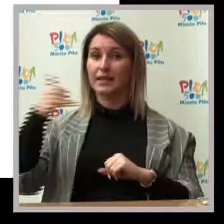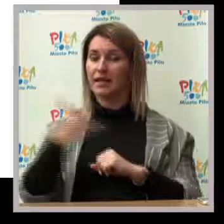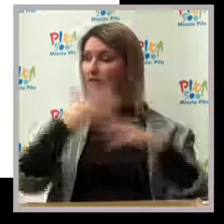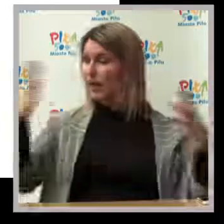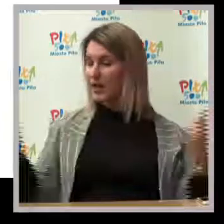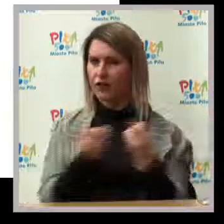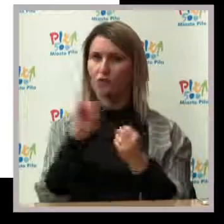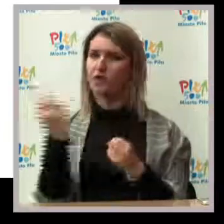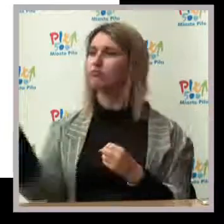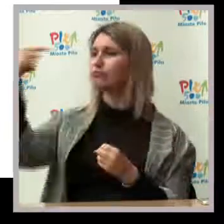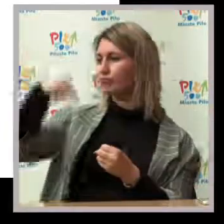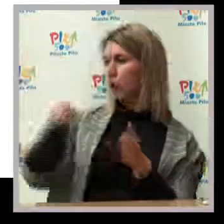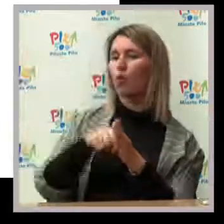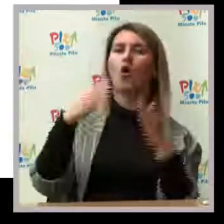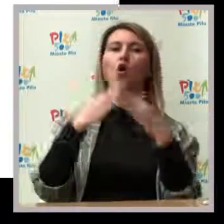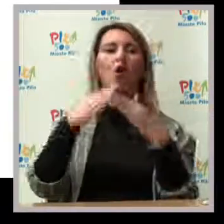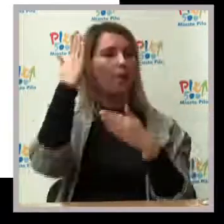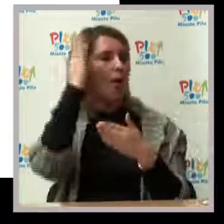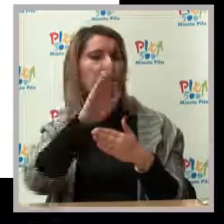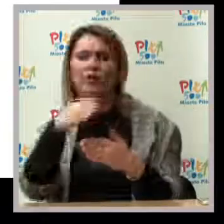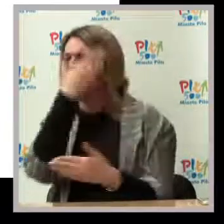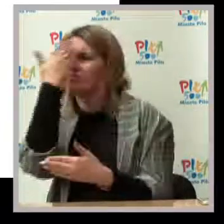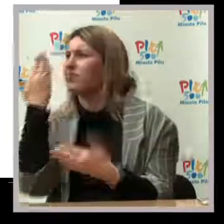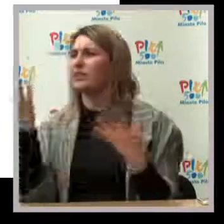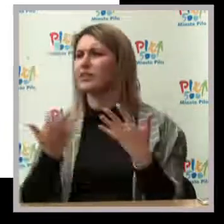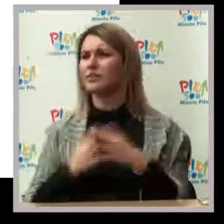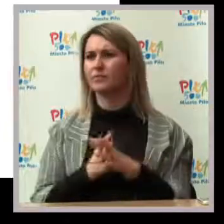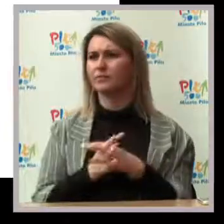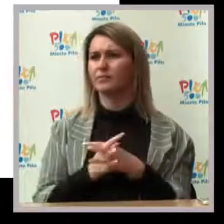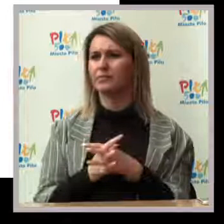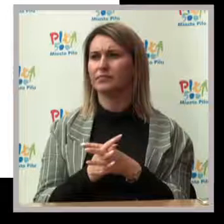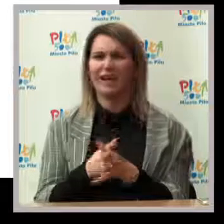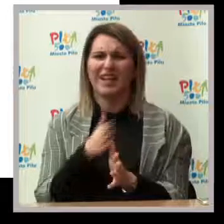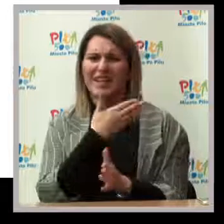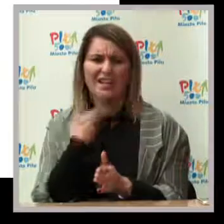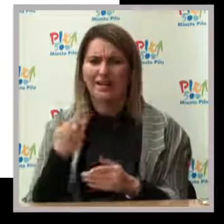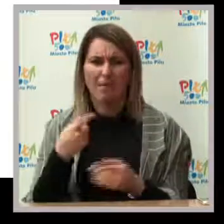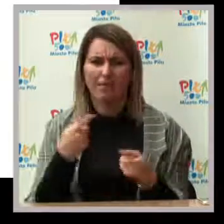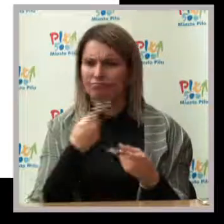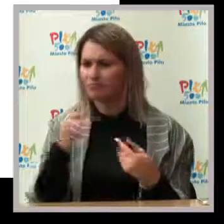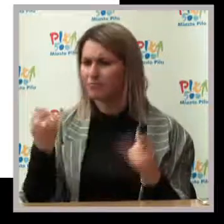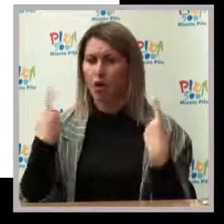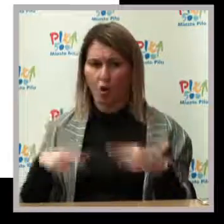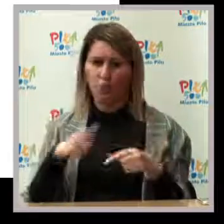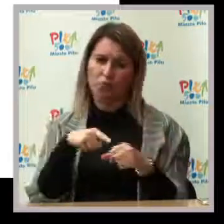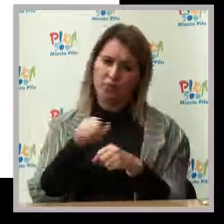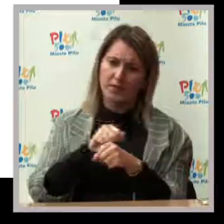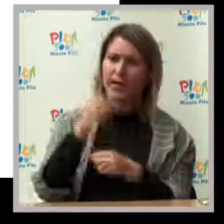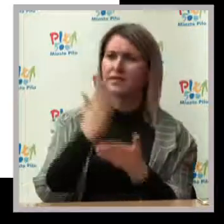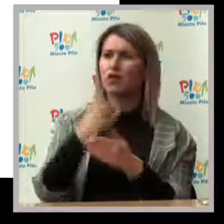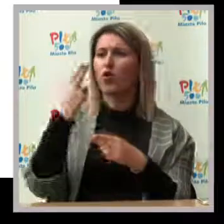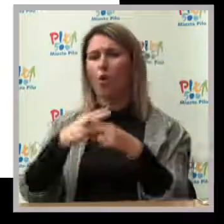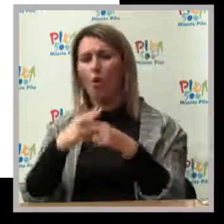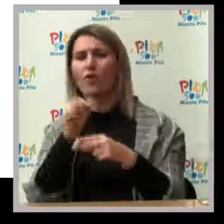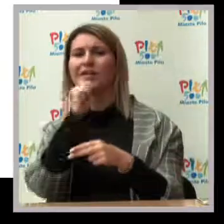ratownicy nawet wchodząc do mieszkania, w którym nie wiedzą, nie ma nikogo, jest tylko osoba starsza, schorowana bardzo często,